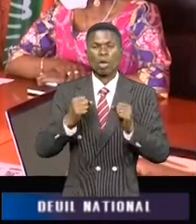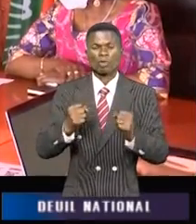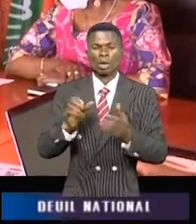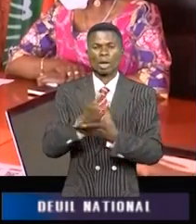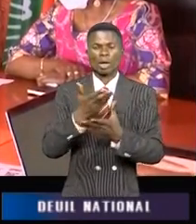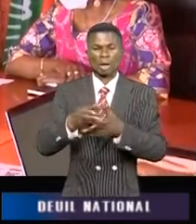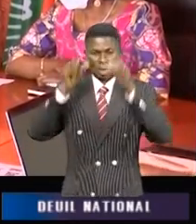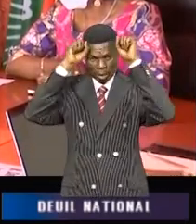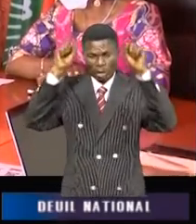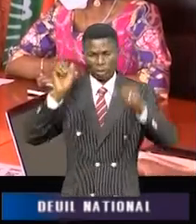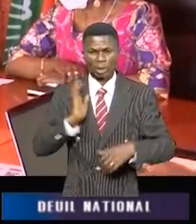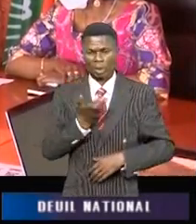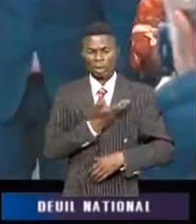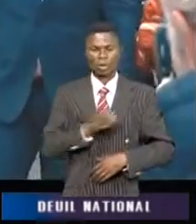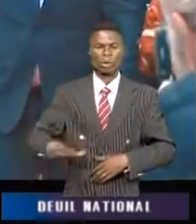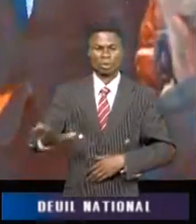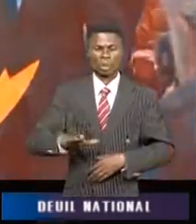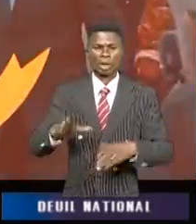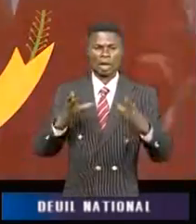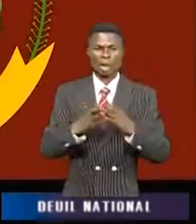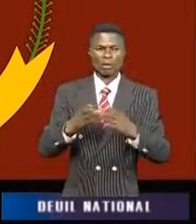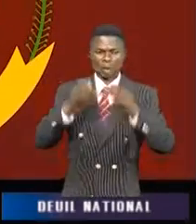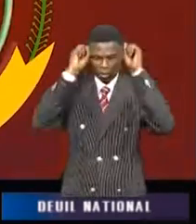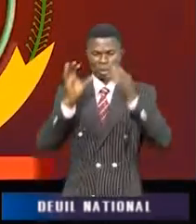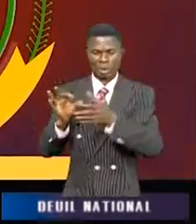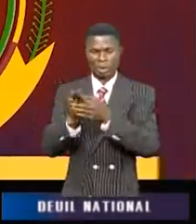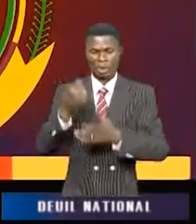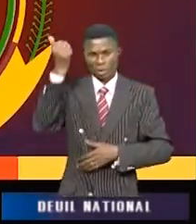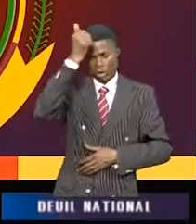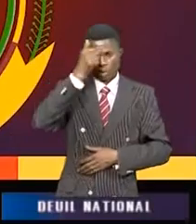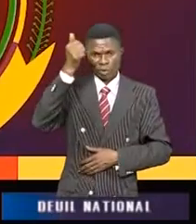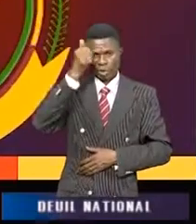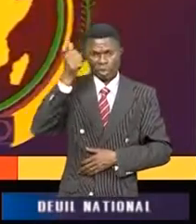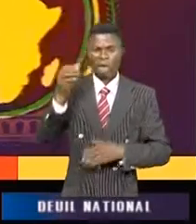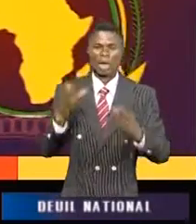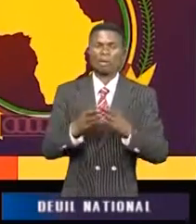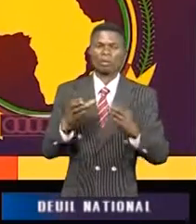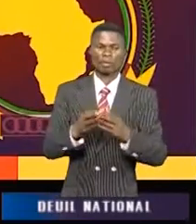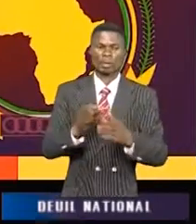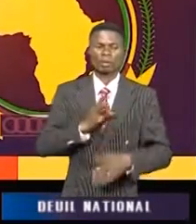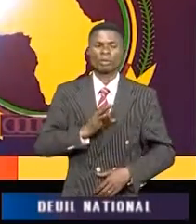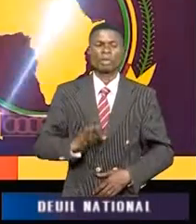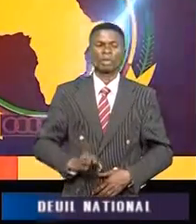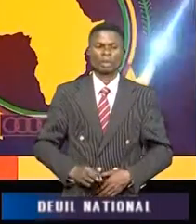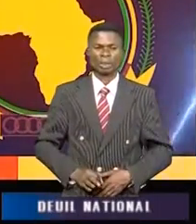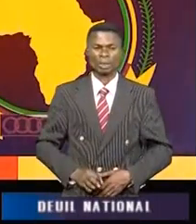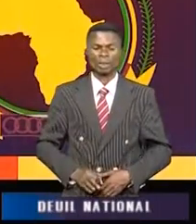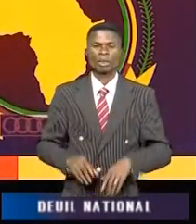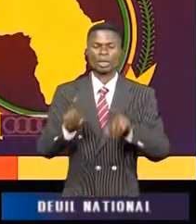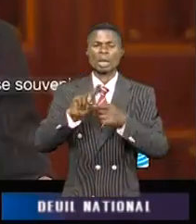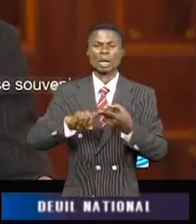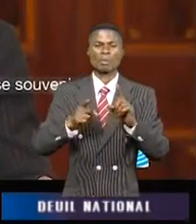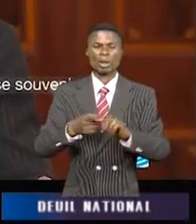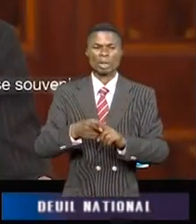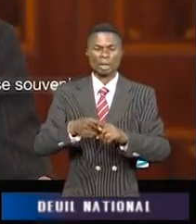les chefs de l'État de la République démocratique du Congo et président en exercice de l'Union africaine, Félix-Antoine Tshisekedi, et son